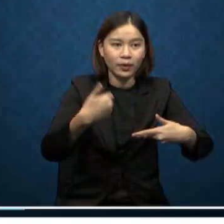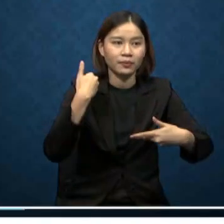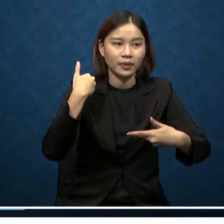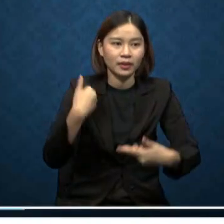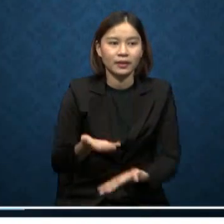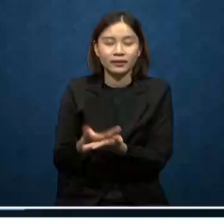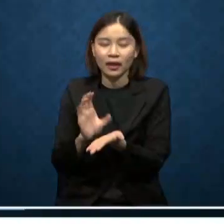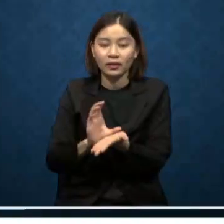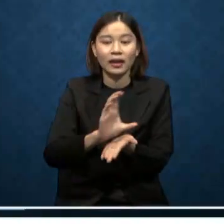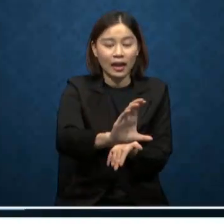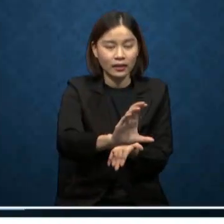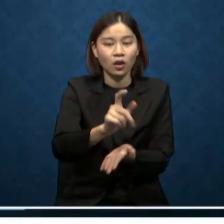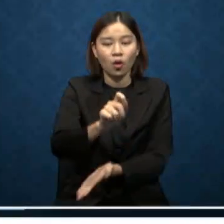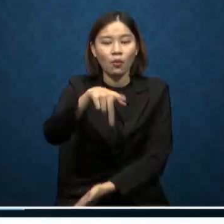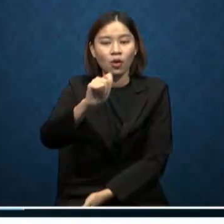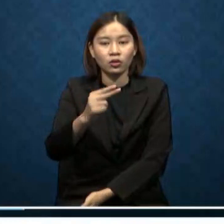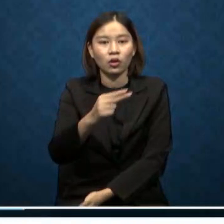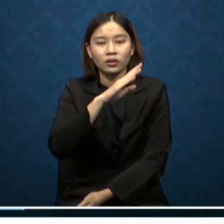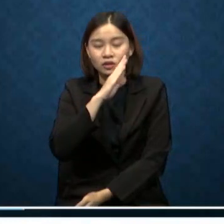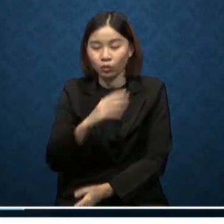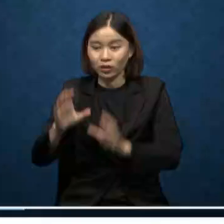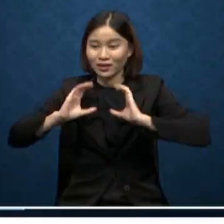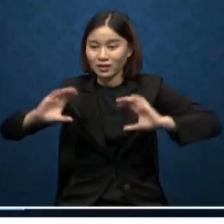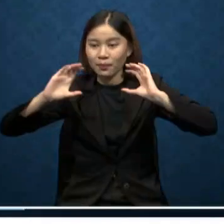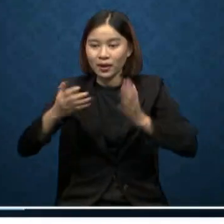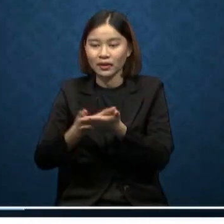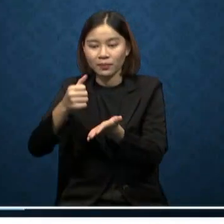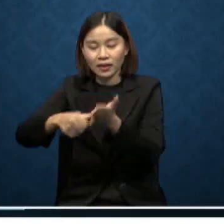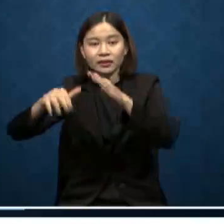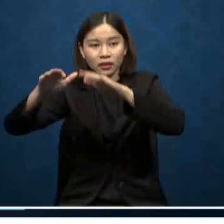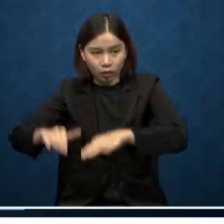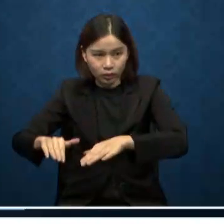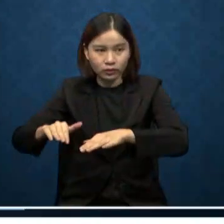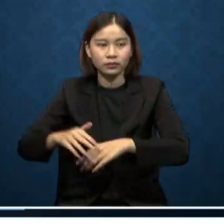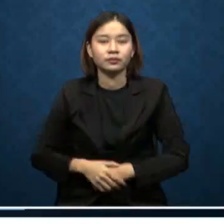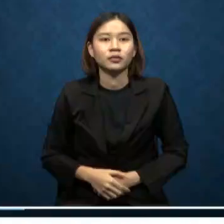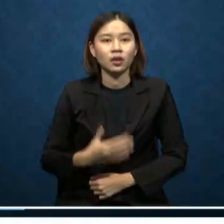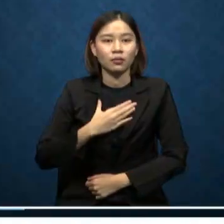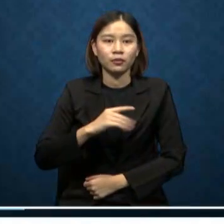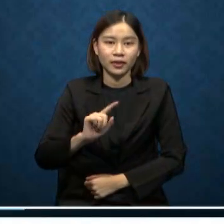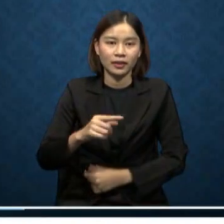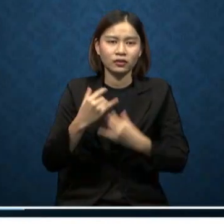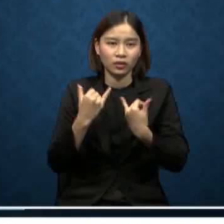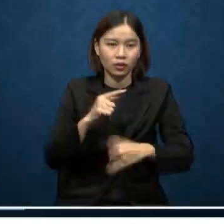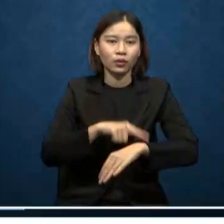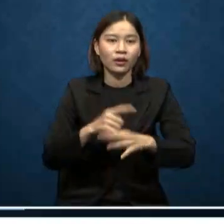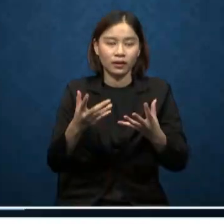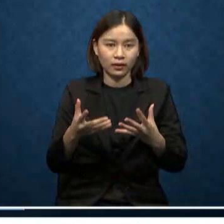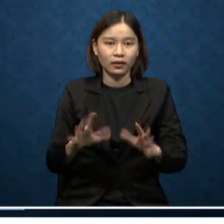ปกรณปณสองถิ่นในกรทรัฐบารหอนผสิใหพาชมไปกรณีพิเศษกัผมเหนวาถึงเวลาแล้ว